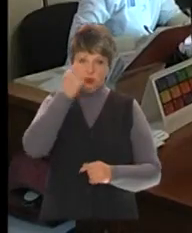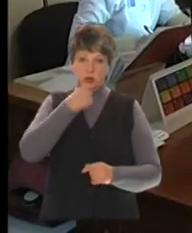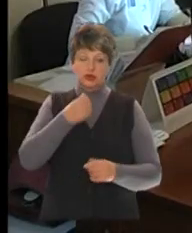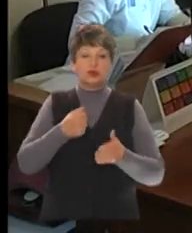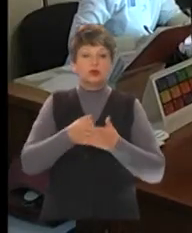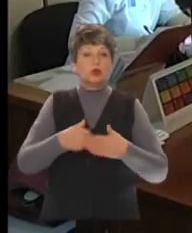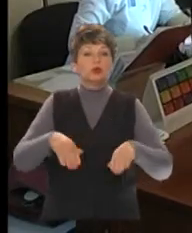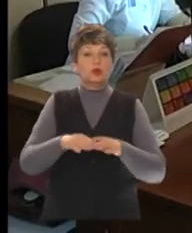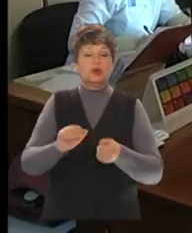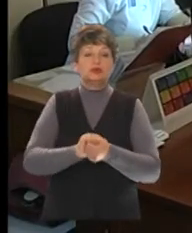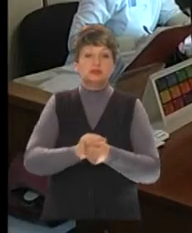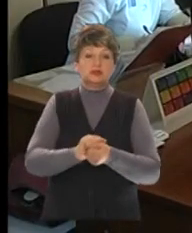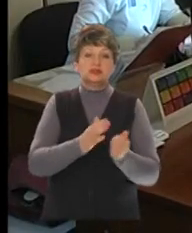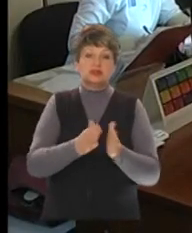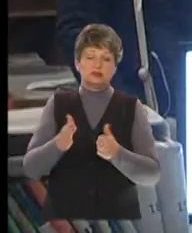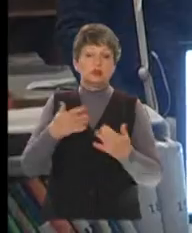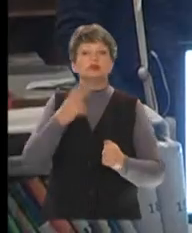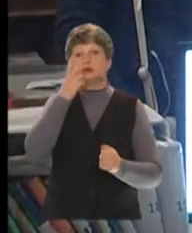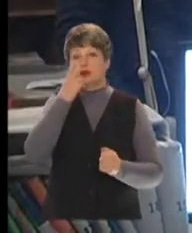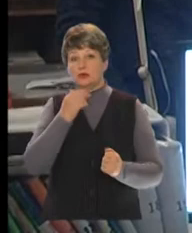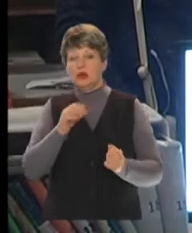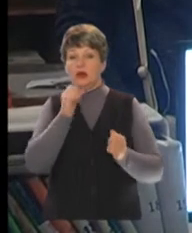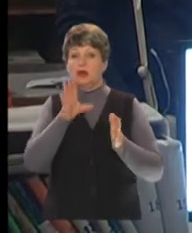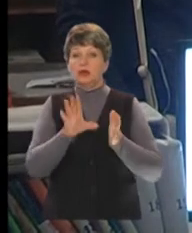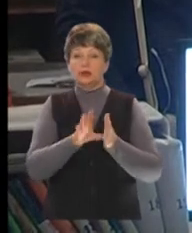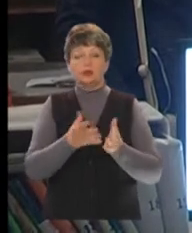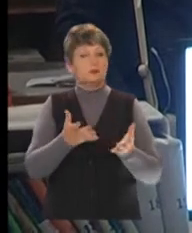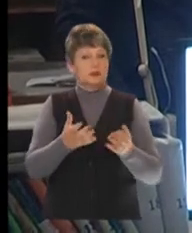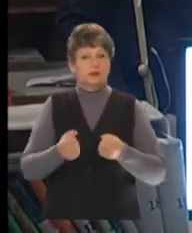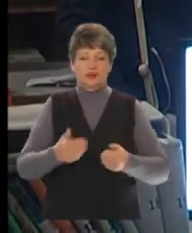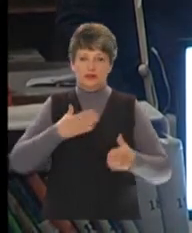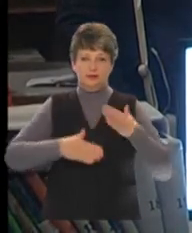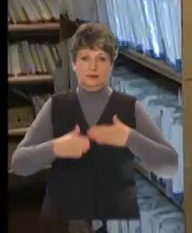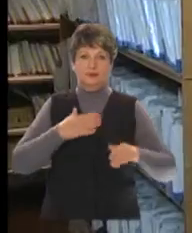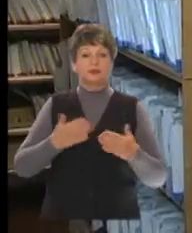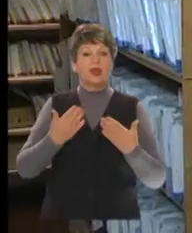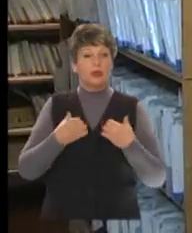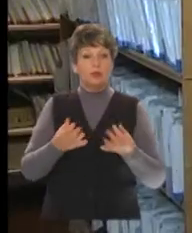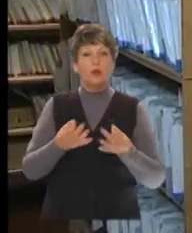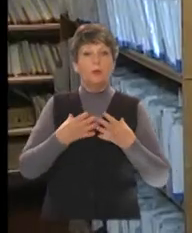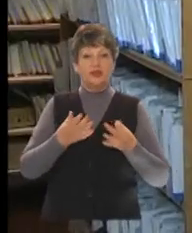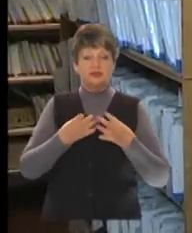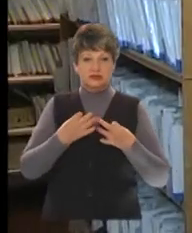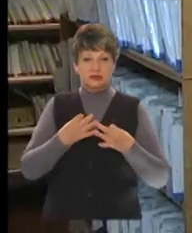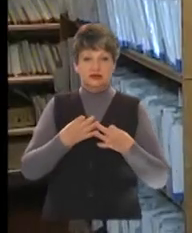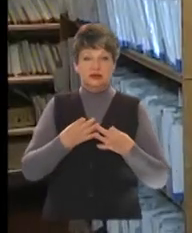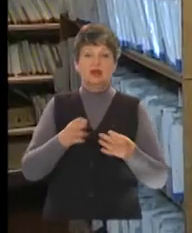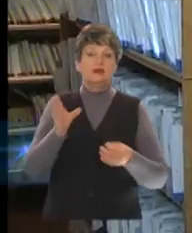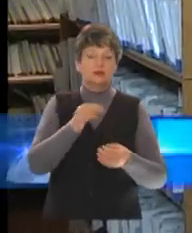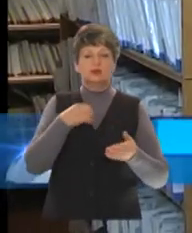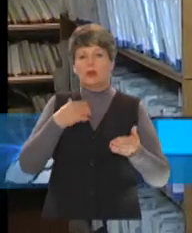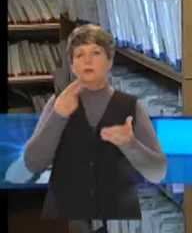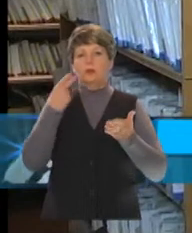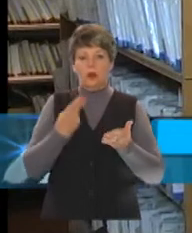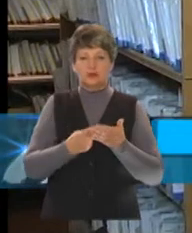до такої паперової системи вже звикла, електронні інновації сприйняла з ентузіазмом. Нам об'яснили оператори, все